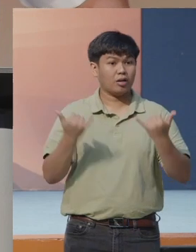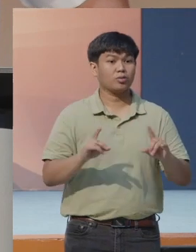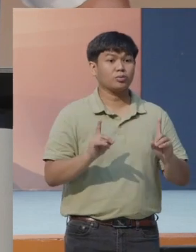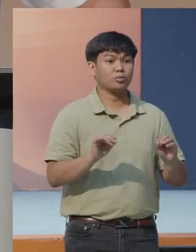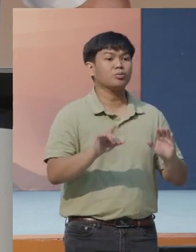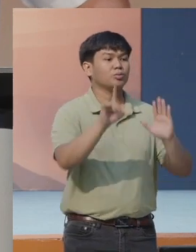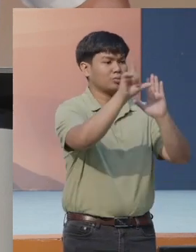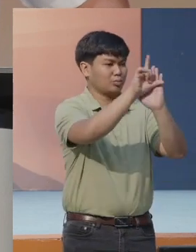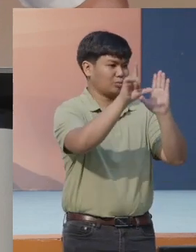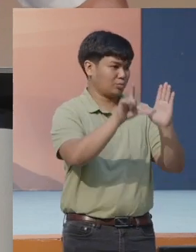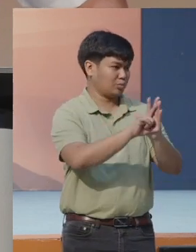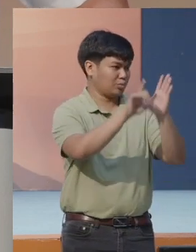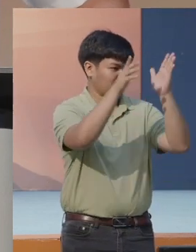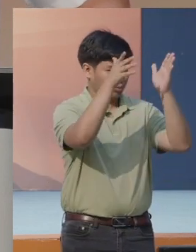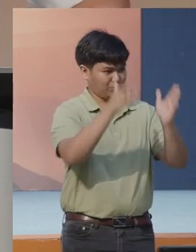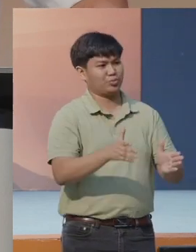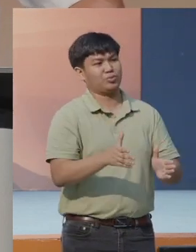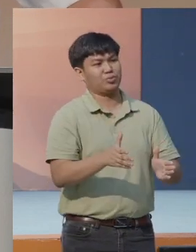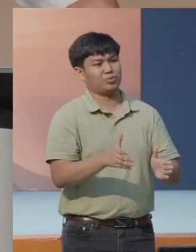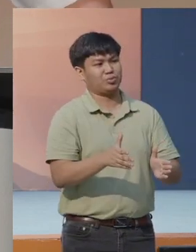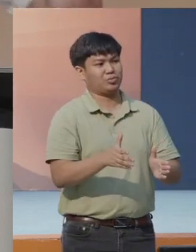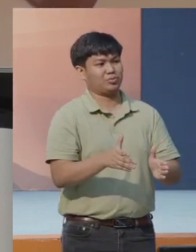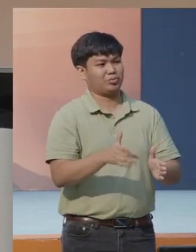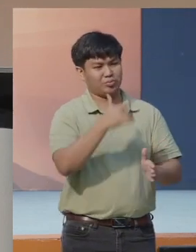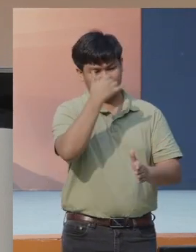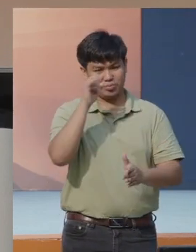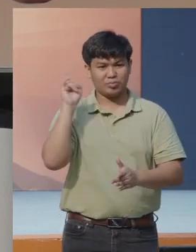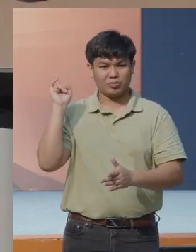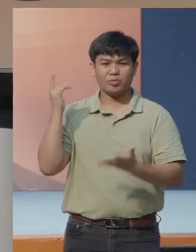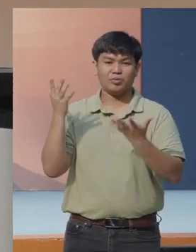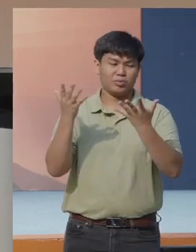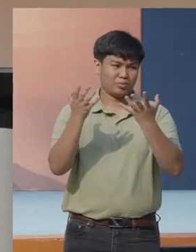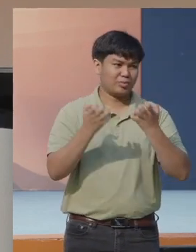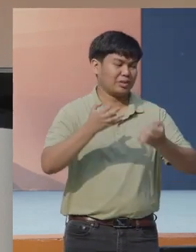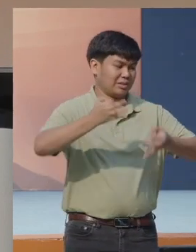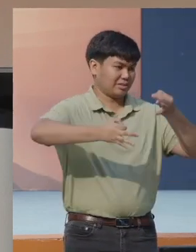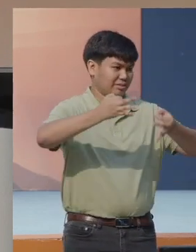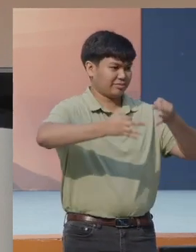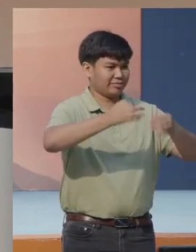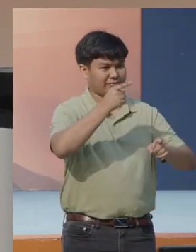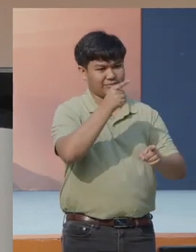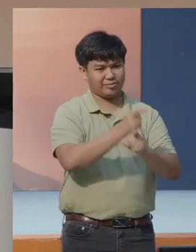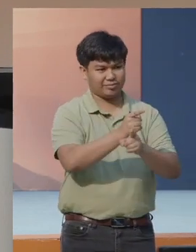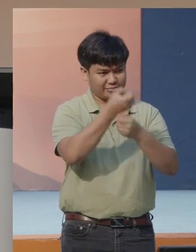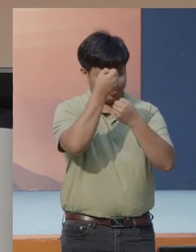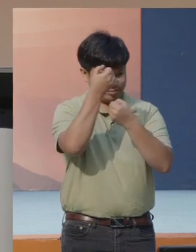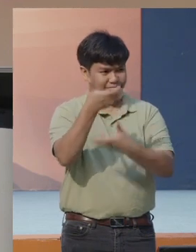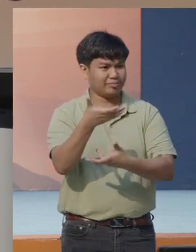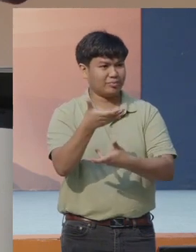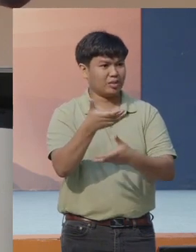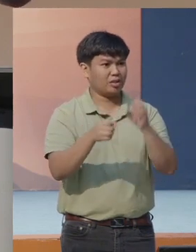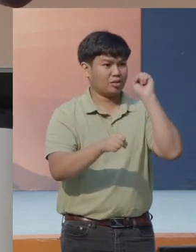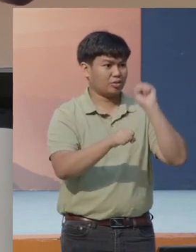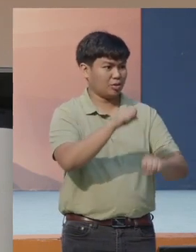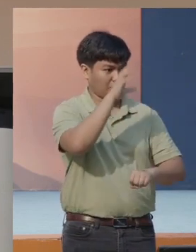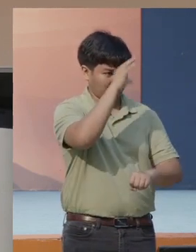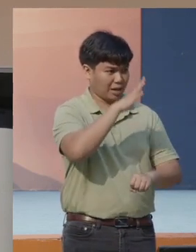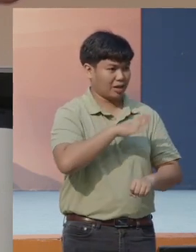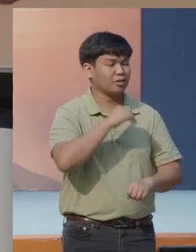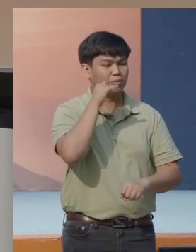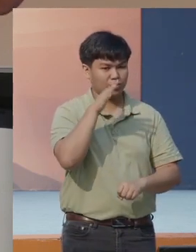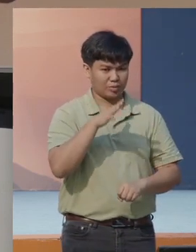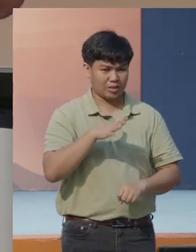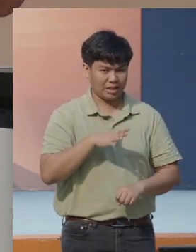degree because he wants to uphold the law so that men and women can